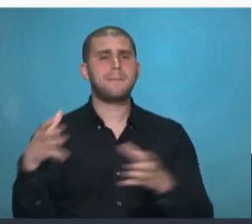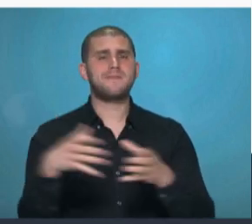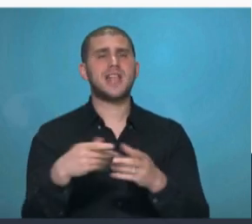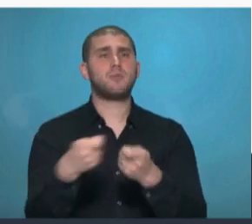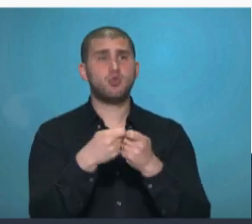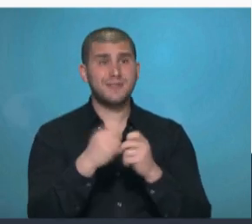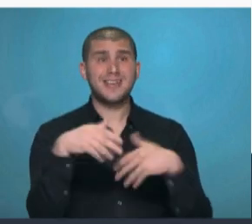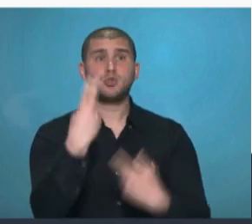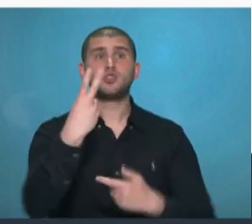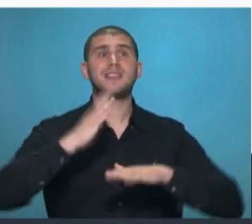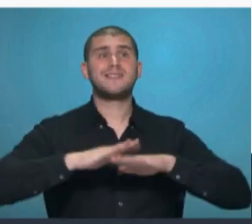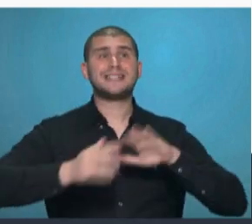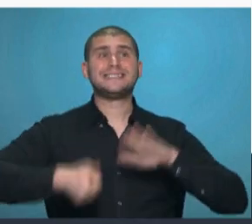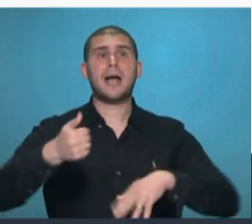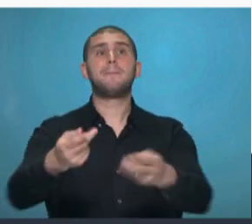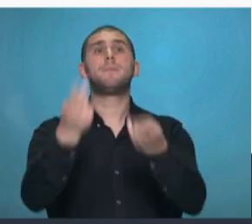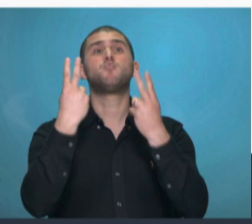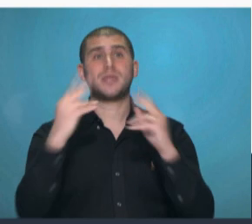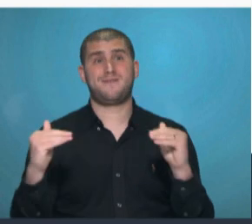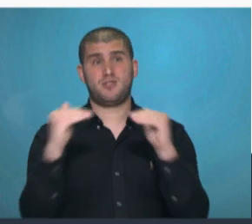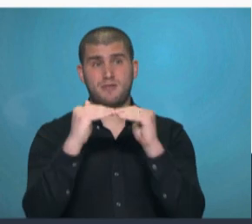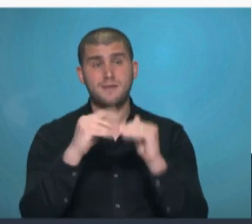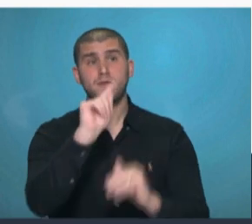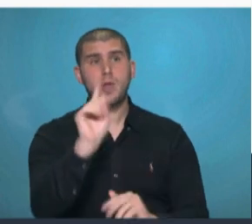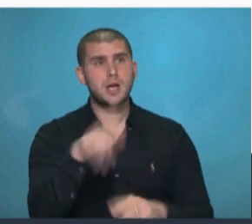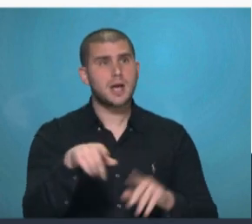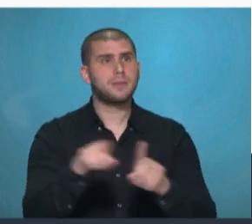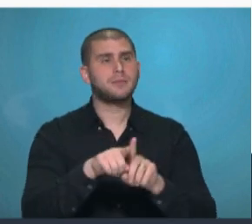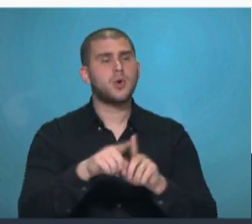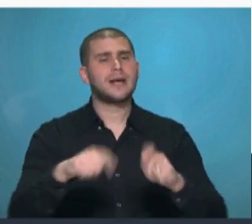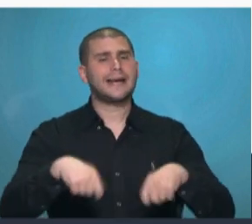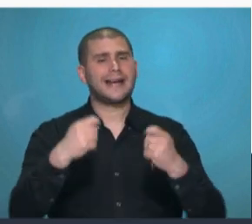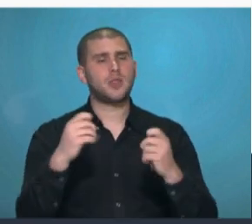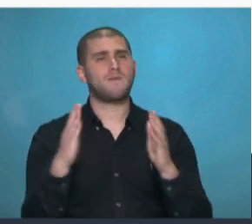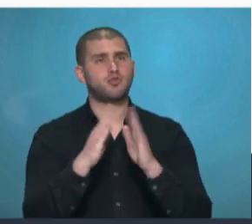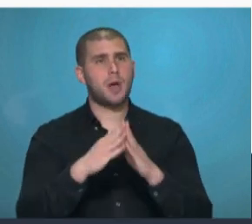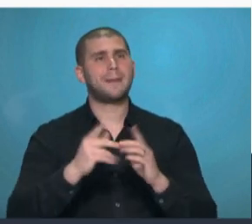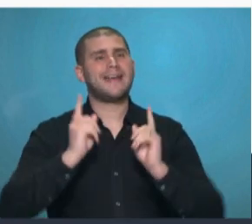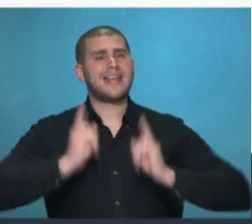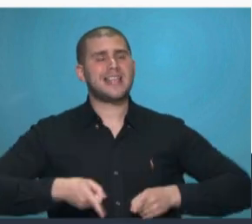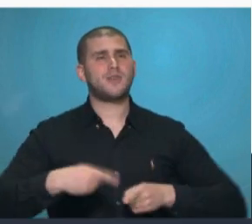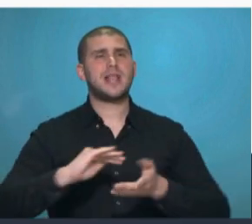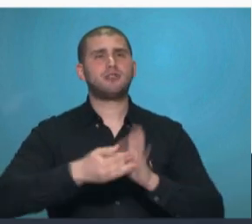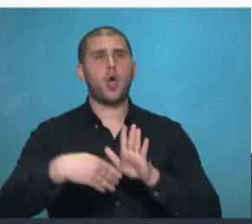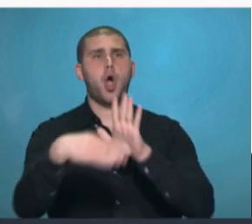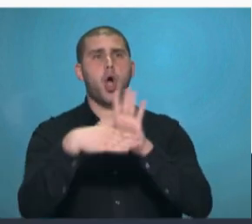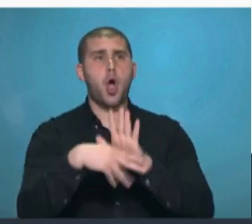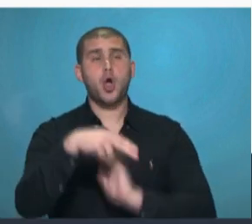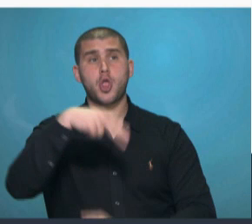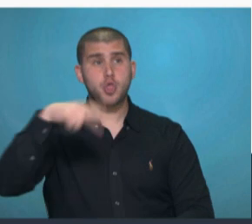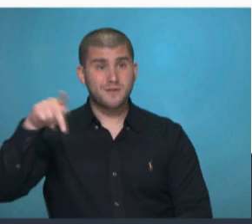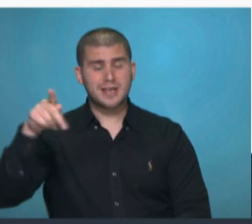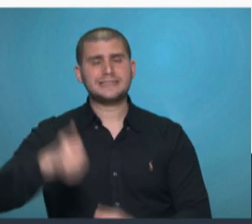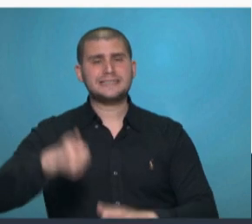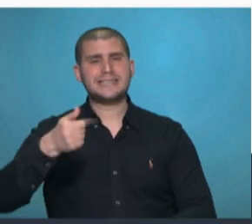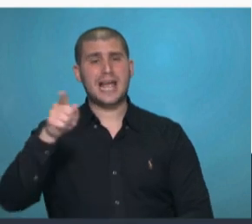יינתנו שני תפקידי שרים משמעותיים ושווים, ייתכן חינוך ושיקון. התחייבות לאישור החוק הנורווגי, כך שהשרים מהמפלגה יוכלו